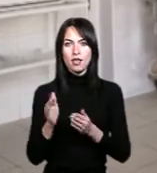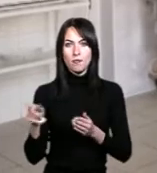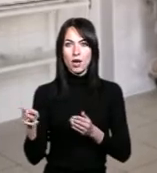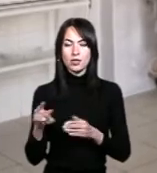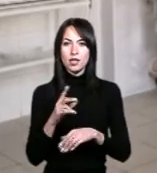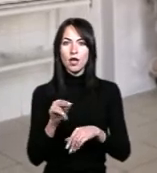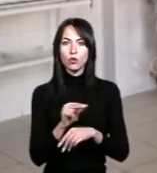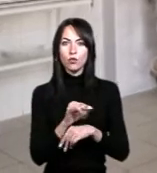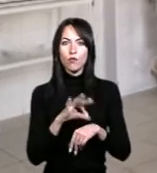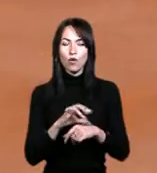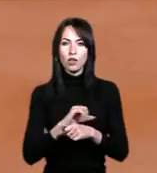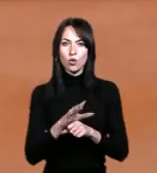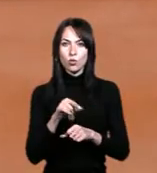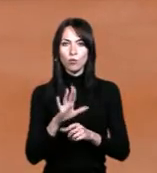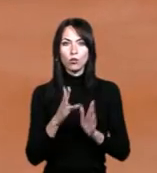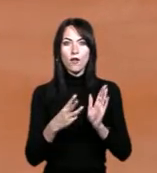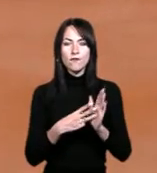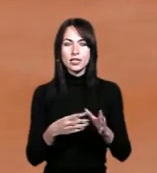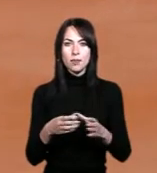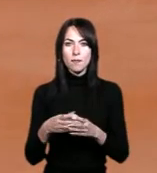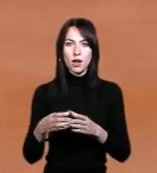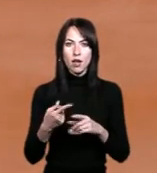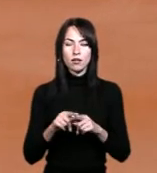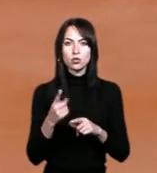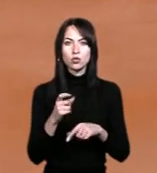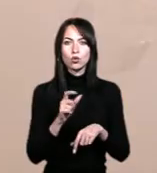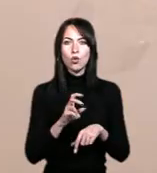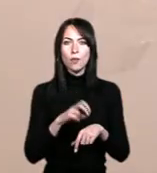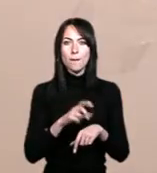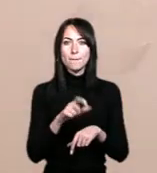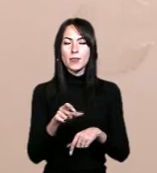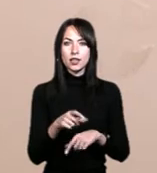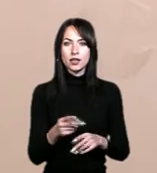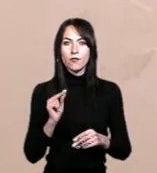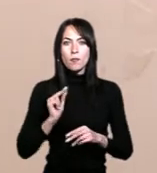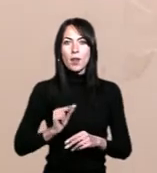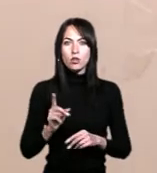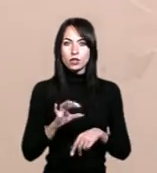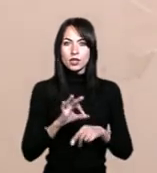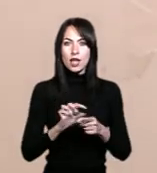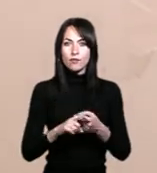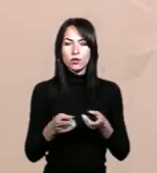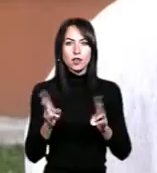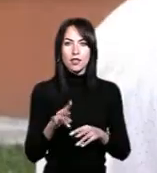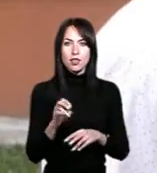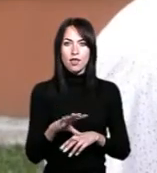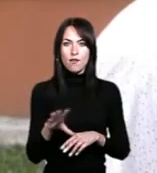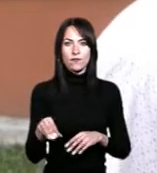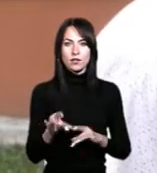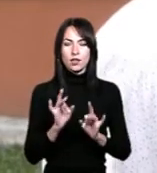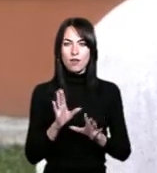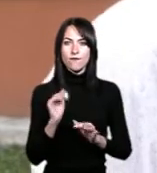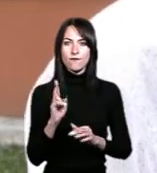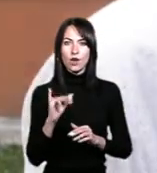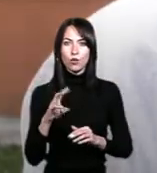хворих на коронавірус тут будуть 8 бригад, це сотня медиків. Працювати з інфікованими залишились не всі, каже Вакуленко. Є